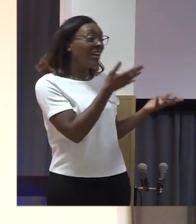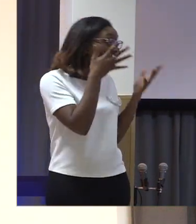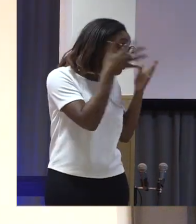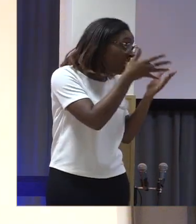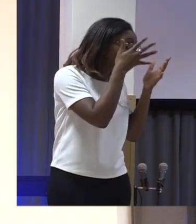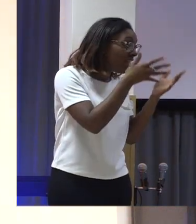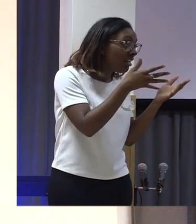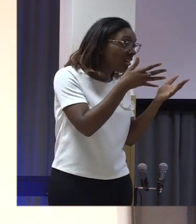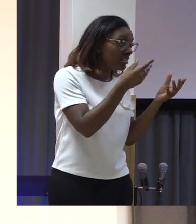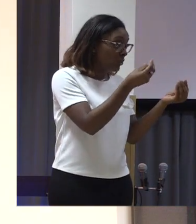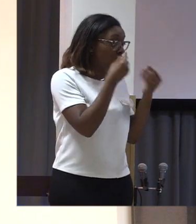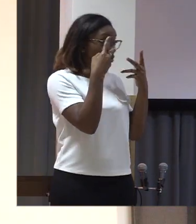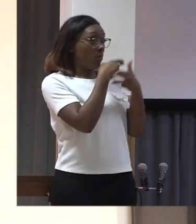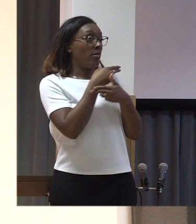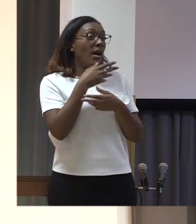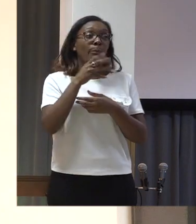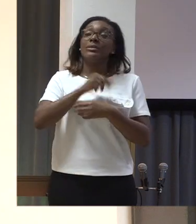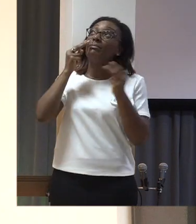Seigneur.